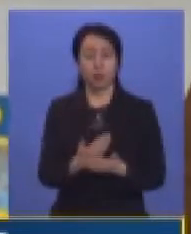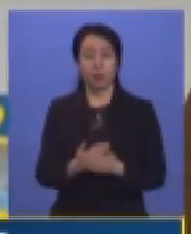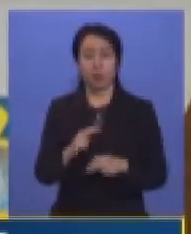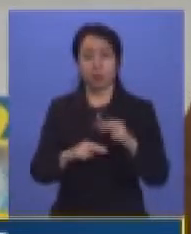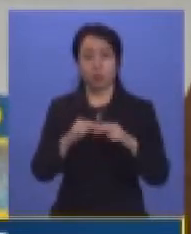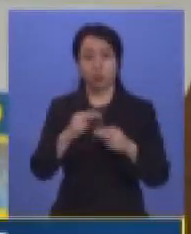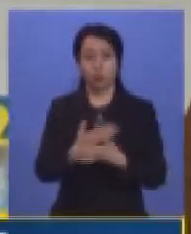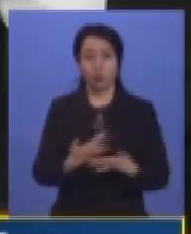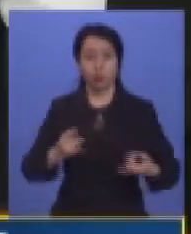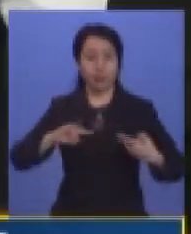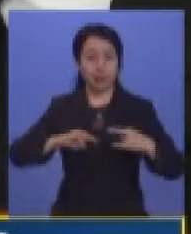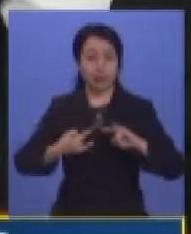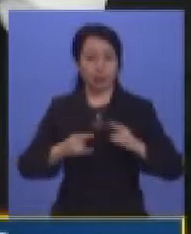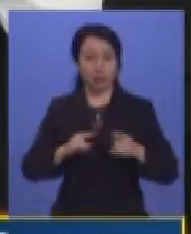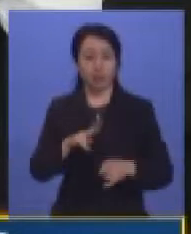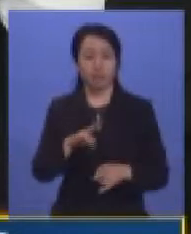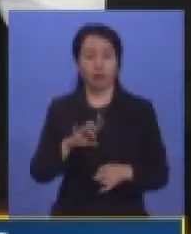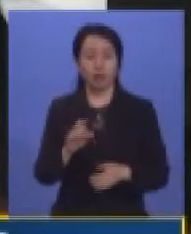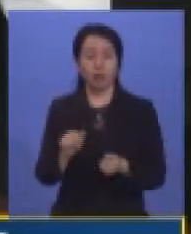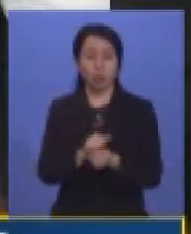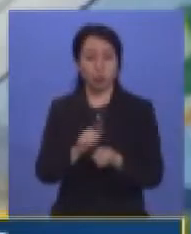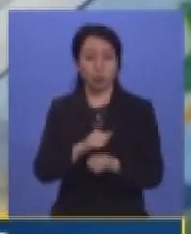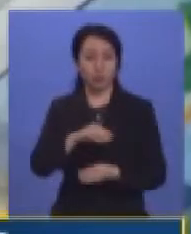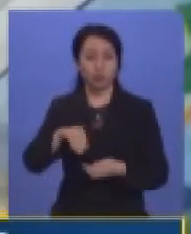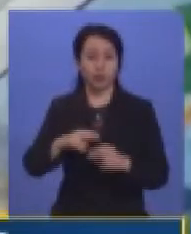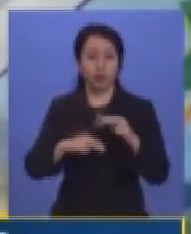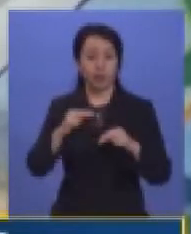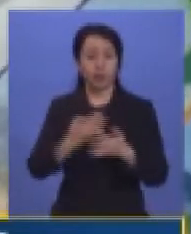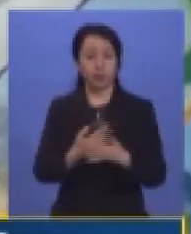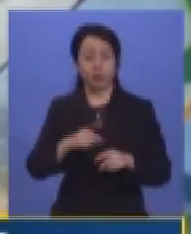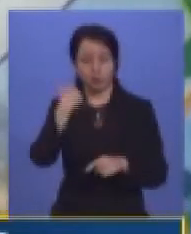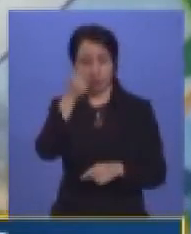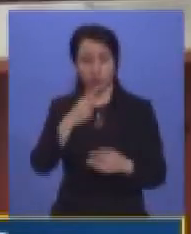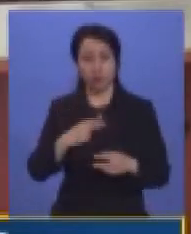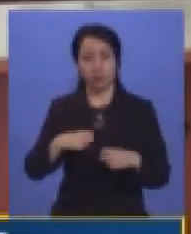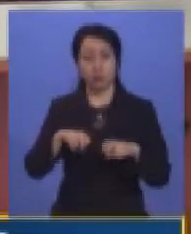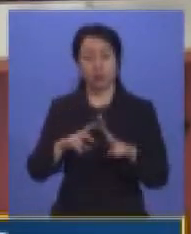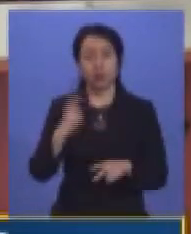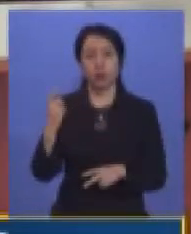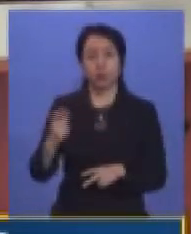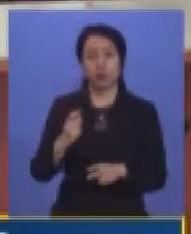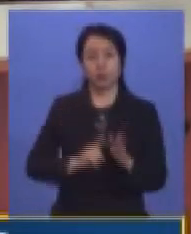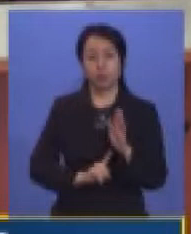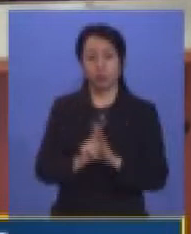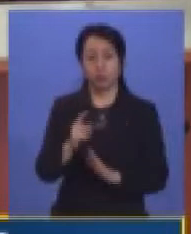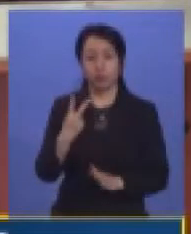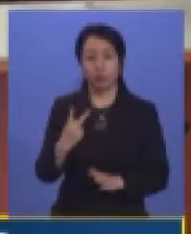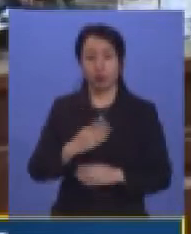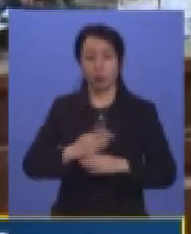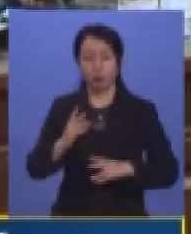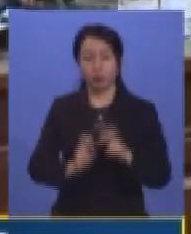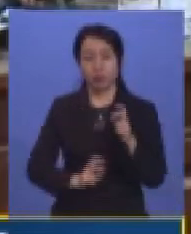стройматериалы кирпичи ламинированная фанера сухие строительные смеси в этом году в специальной экономической зоне козла жар запущены два крупных